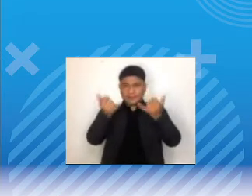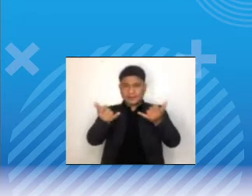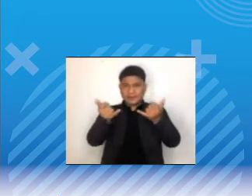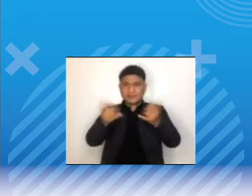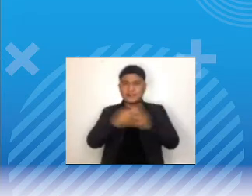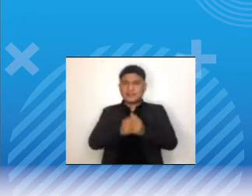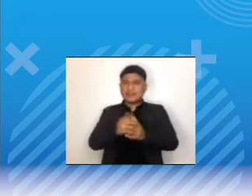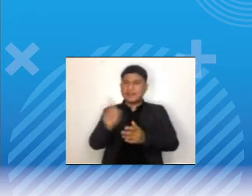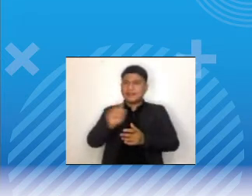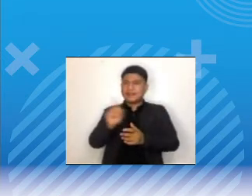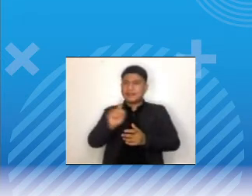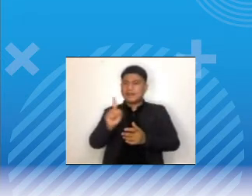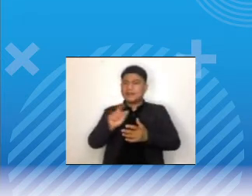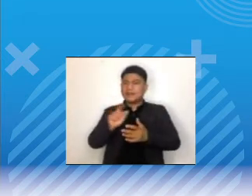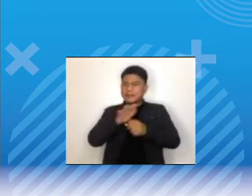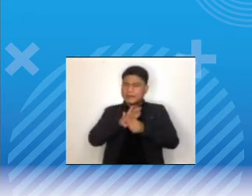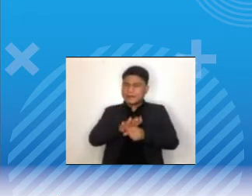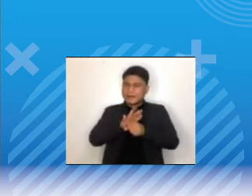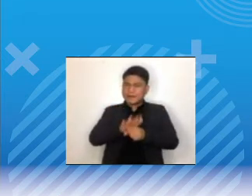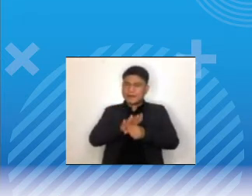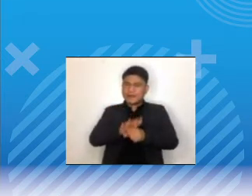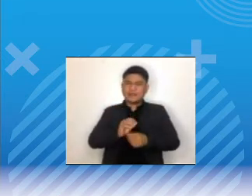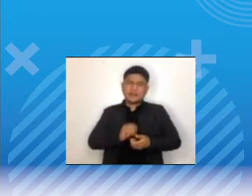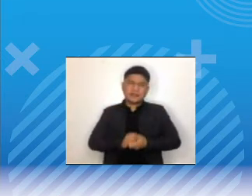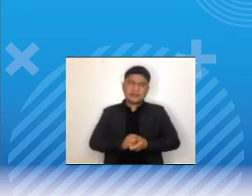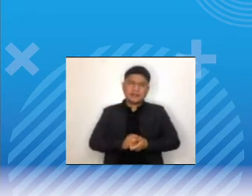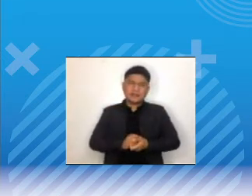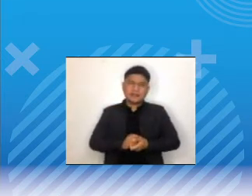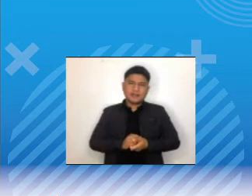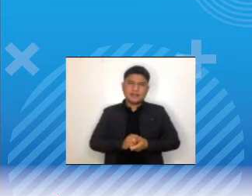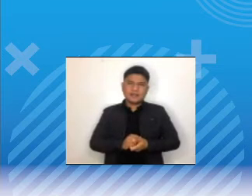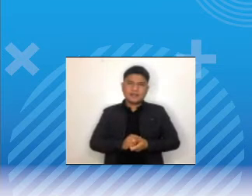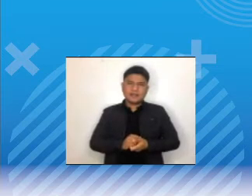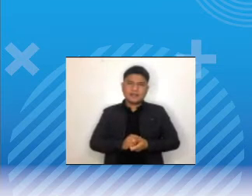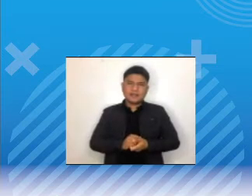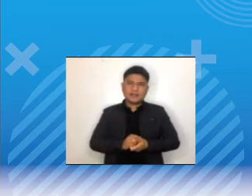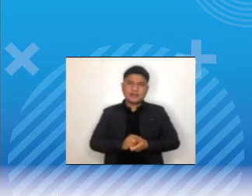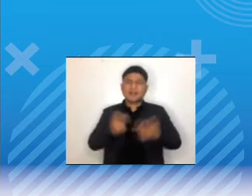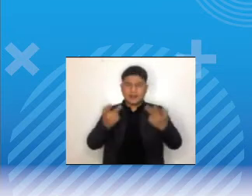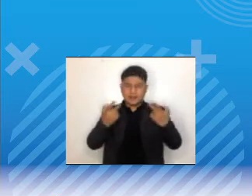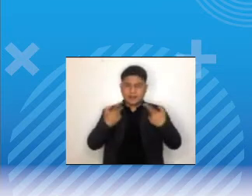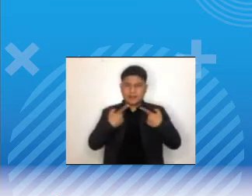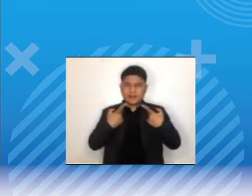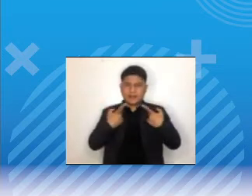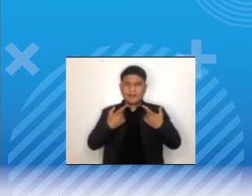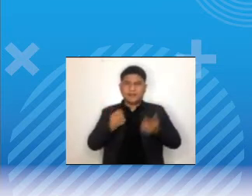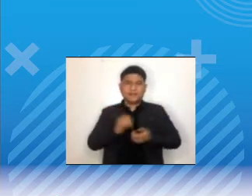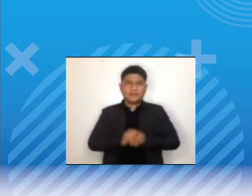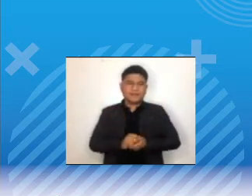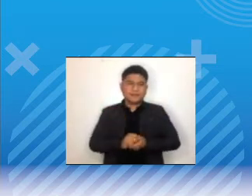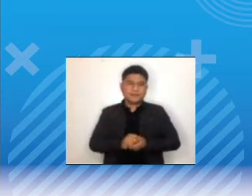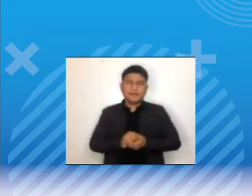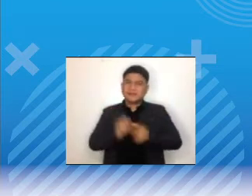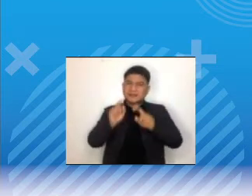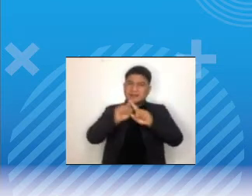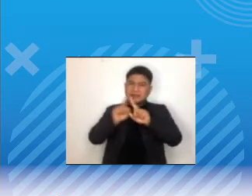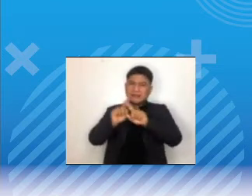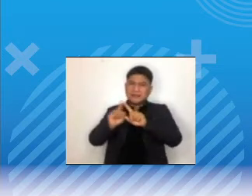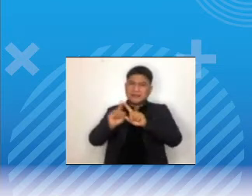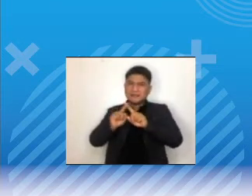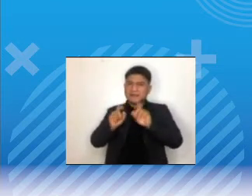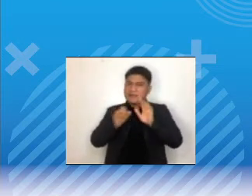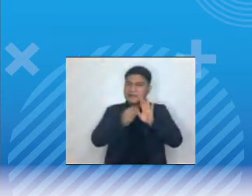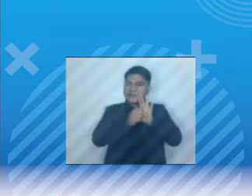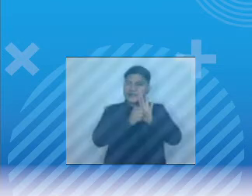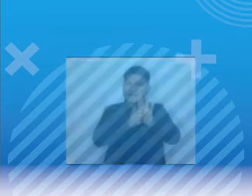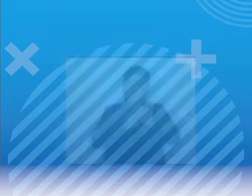ng ating stress. At saka launan ay magkakaroon tayo ng burnout symptoms. So, nag-discuss po